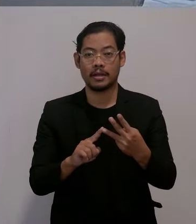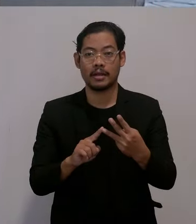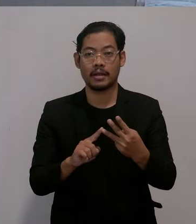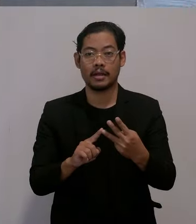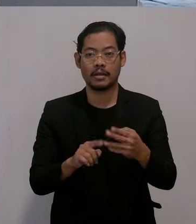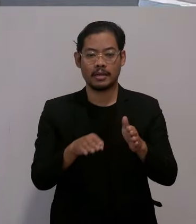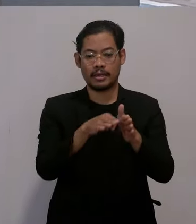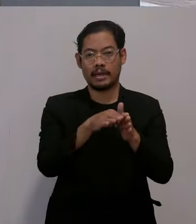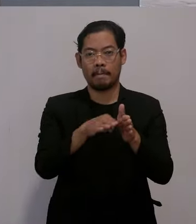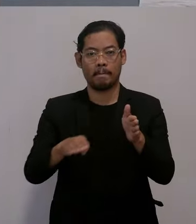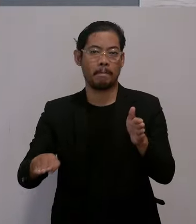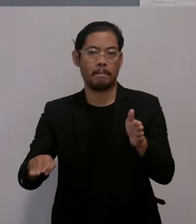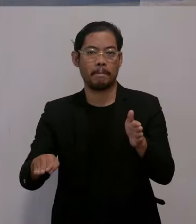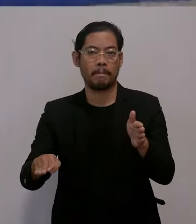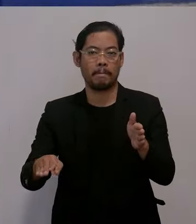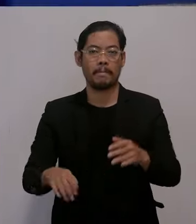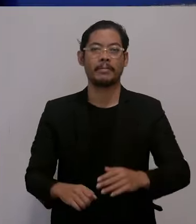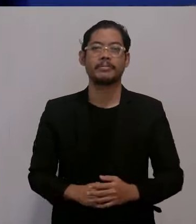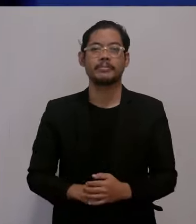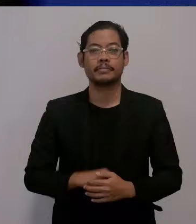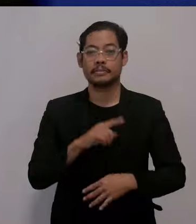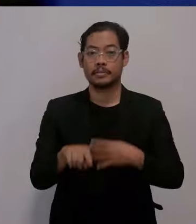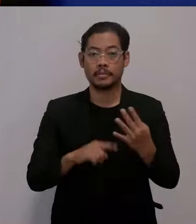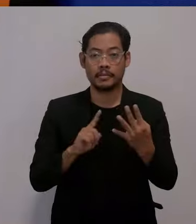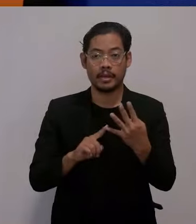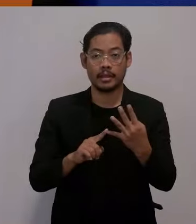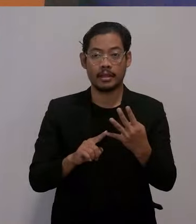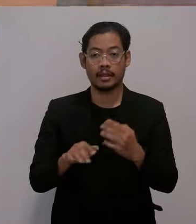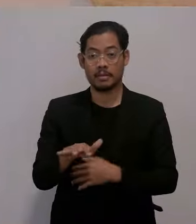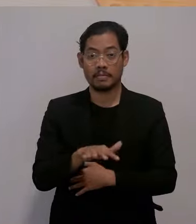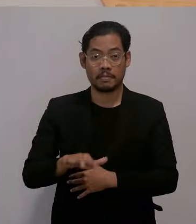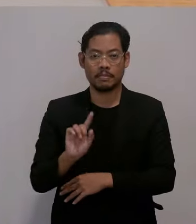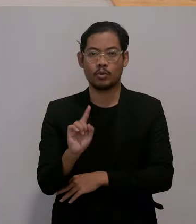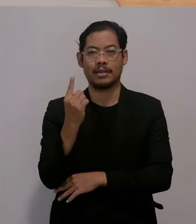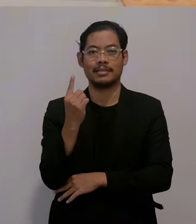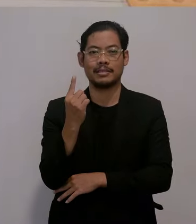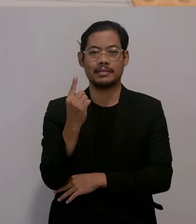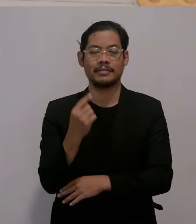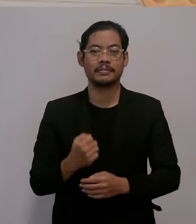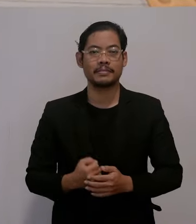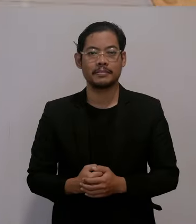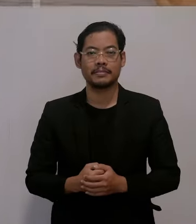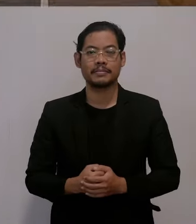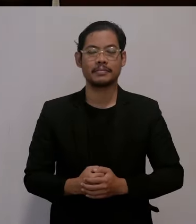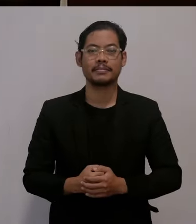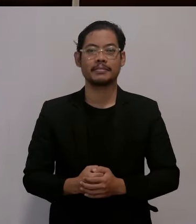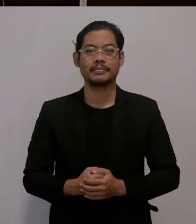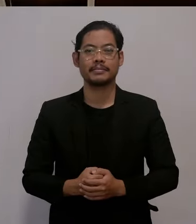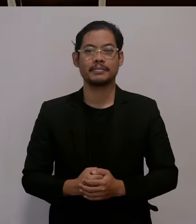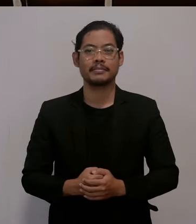3. Jalan landai, 4. Area prioritas,